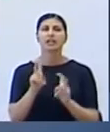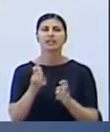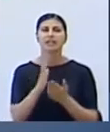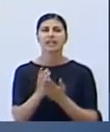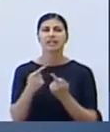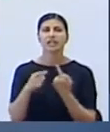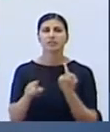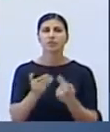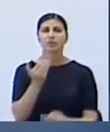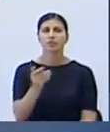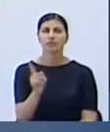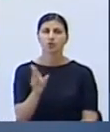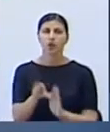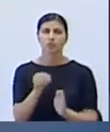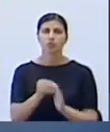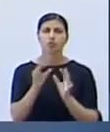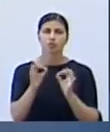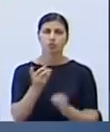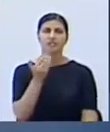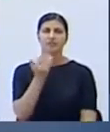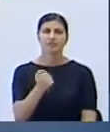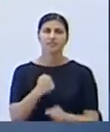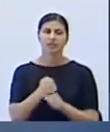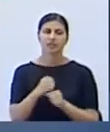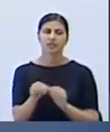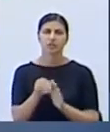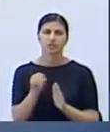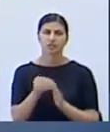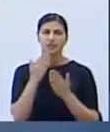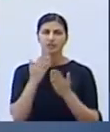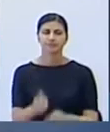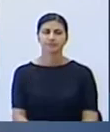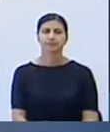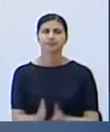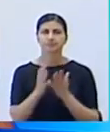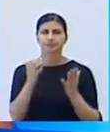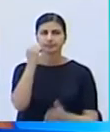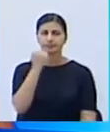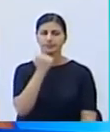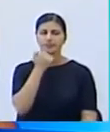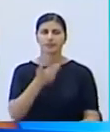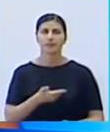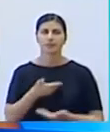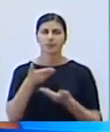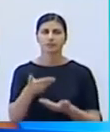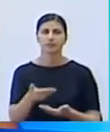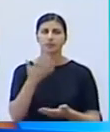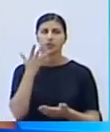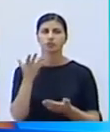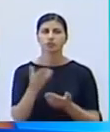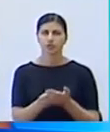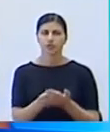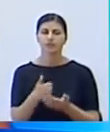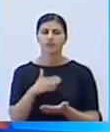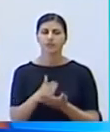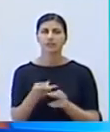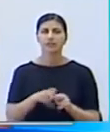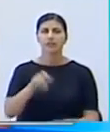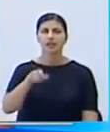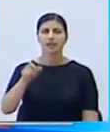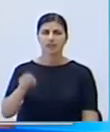განსხვავებული იმისათვის რომ ამომრჩეულმა სწორედ თქვენზე გააკეთოს არჩევანი. დიდი მადლობა მოწვევისათვის. ჩვენ მივაკუთვნებით იმ